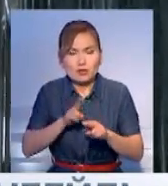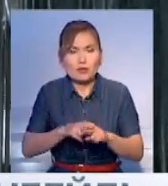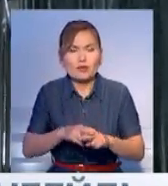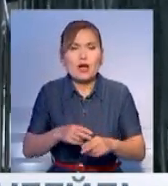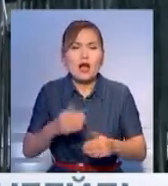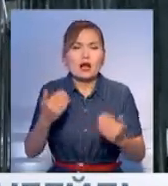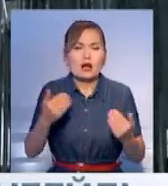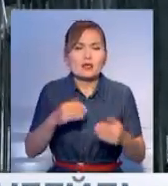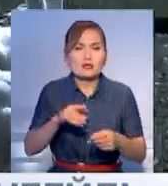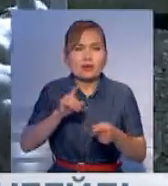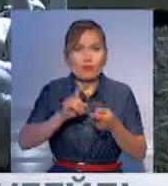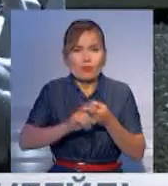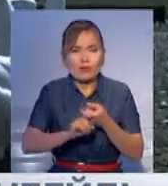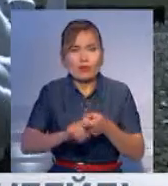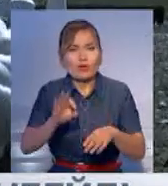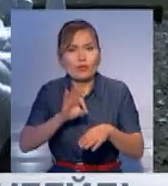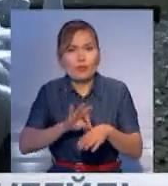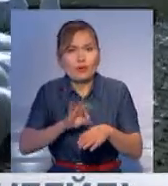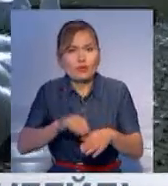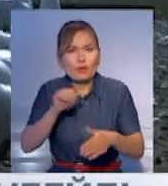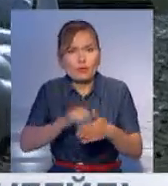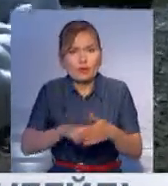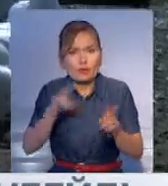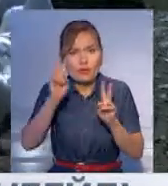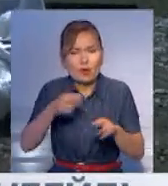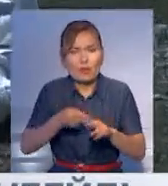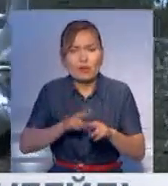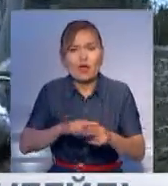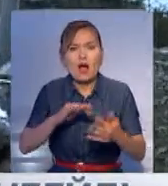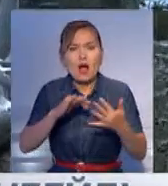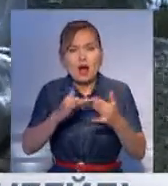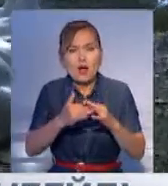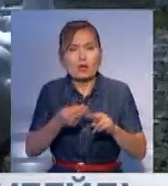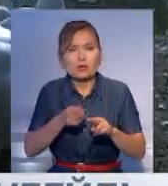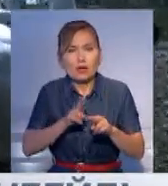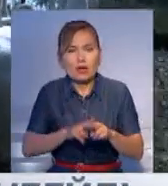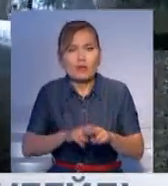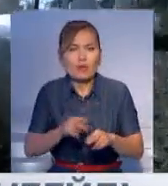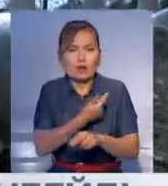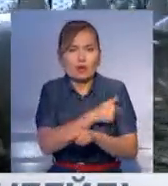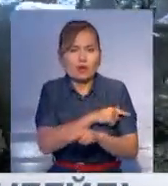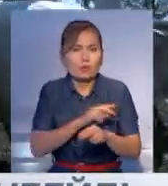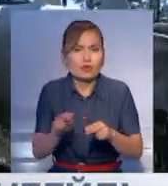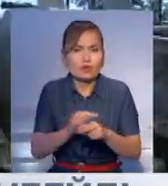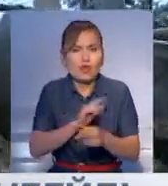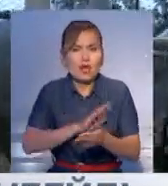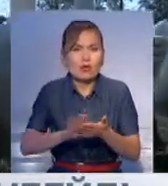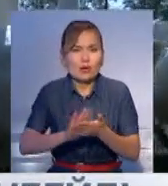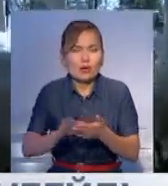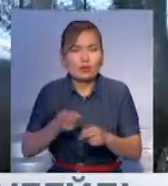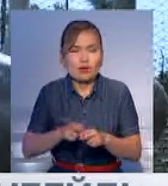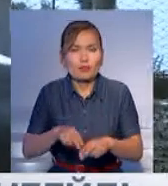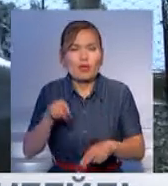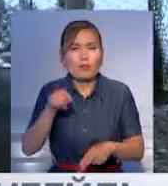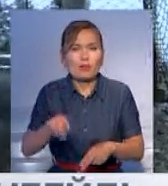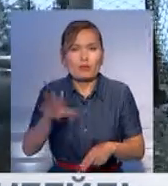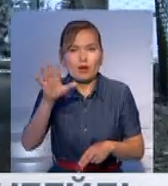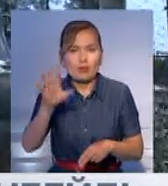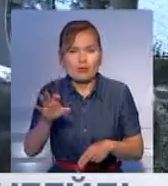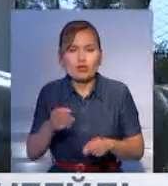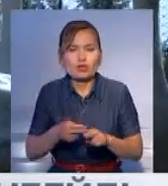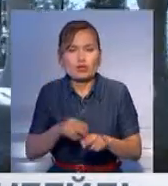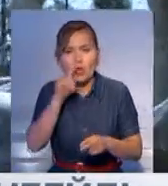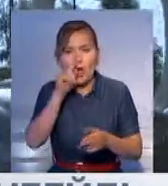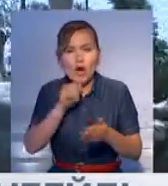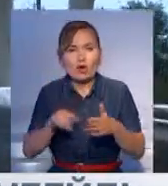Сондықтан дерттің таралуына адамдардың өздері кінәлі. Қазір бұл ауылда зарарсыздандыру жұмыстары жүргізіліп жатыр. 1,5 мың құсқа екпе жасалды.